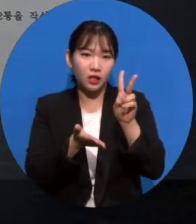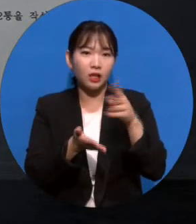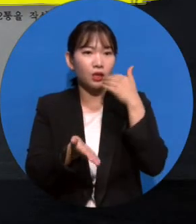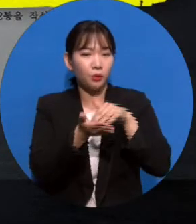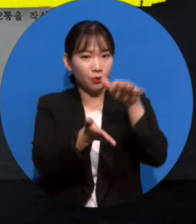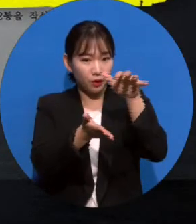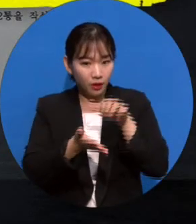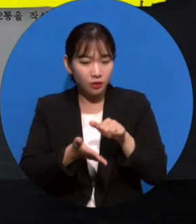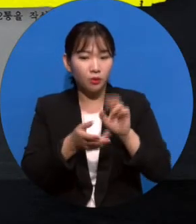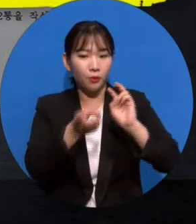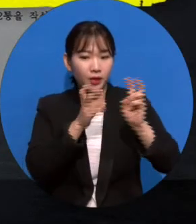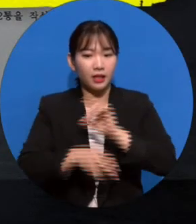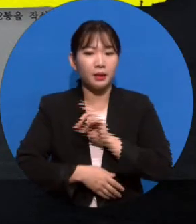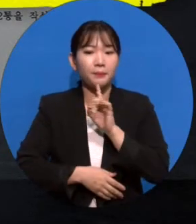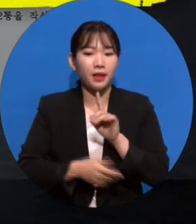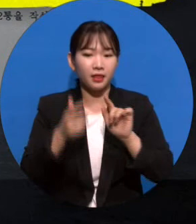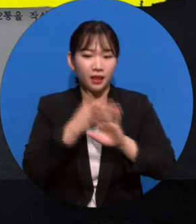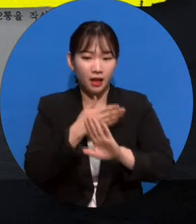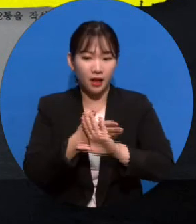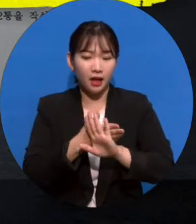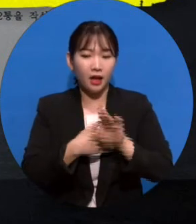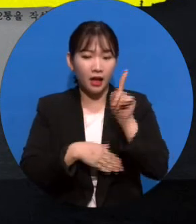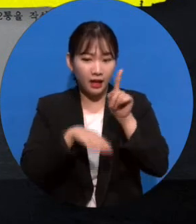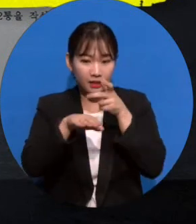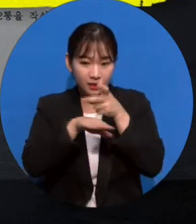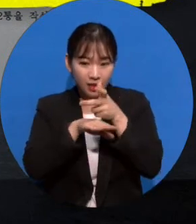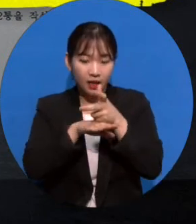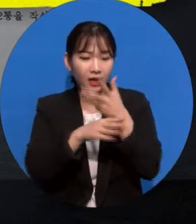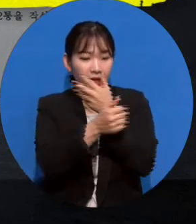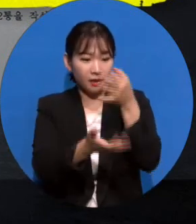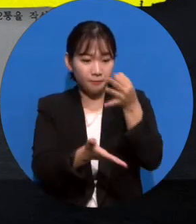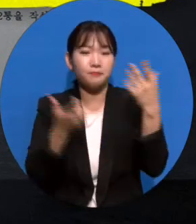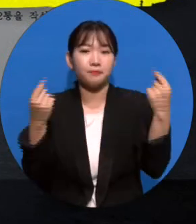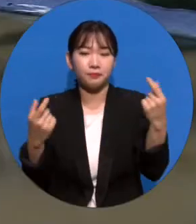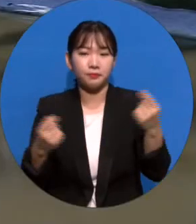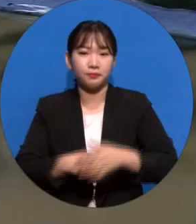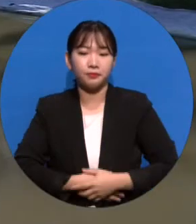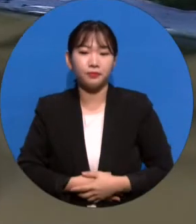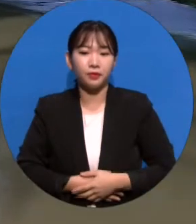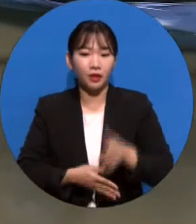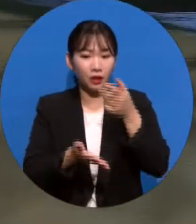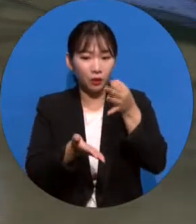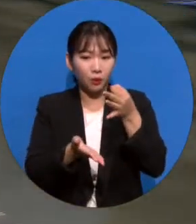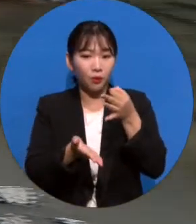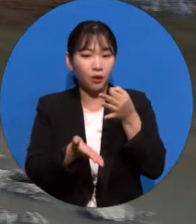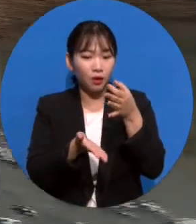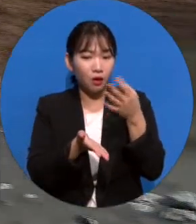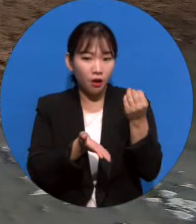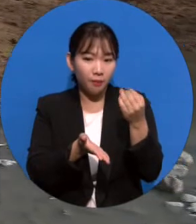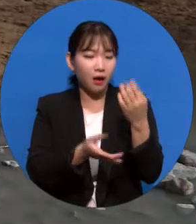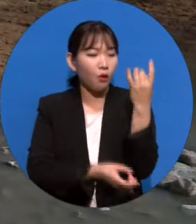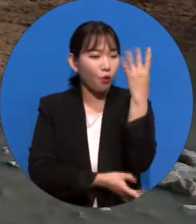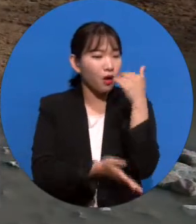공급한 골지 업체 이름만 다를 뿐 1차 당 계약 금액이 똑같습니다 사석 땅 깐 n 원석